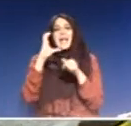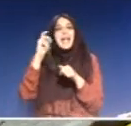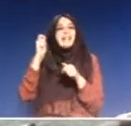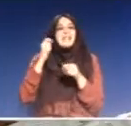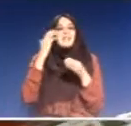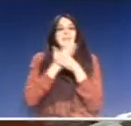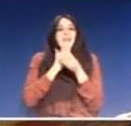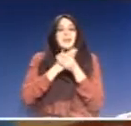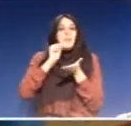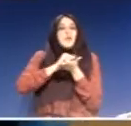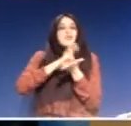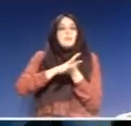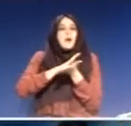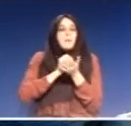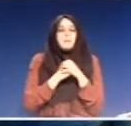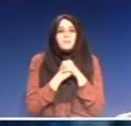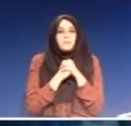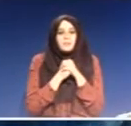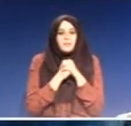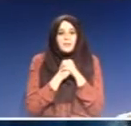داكور. اوربانيزي؟ وي.